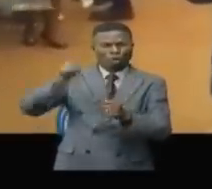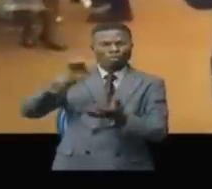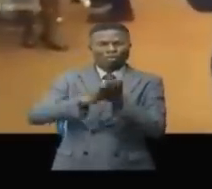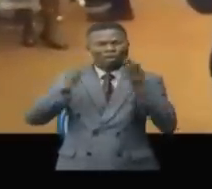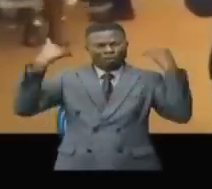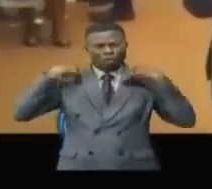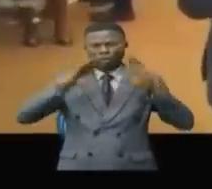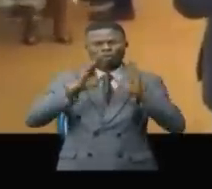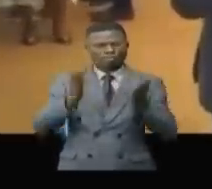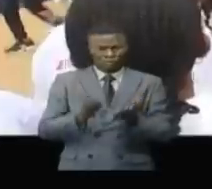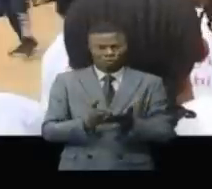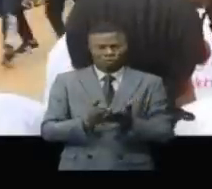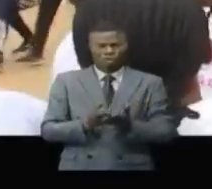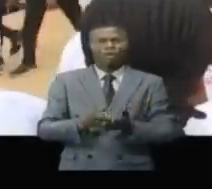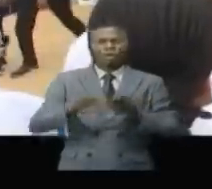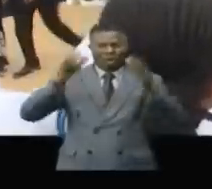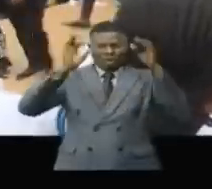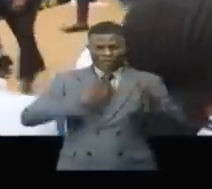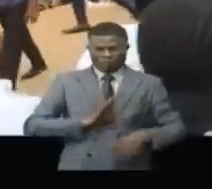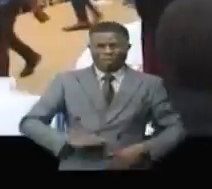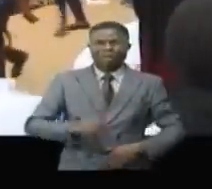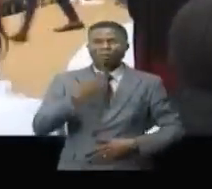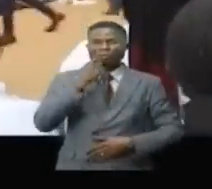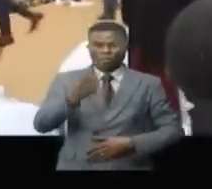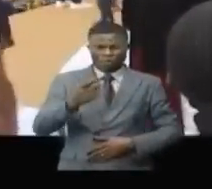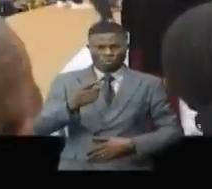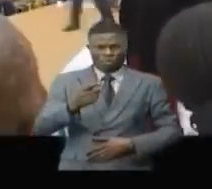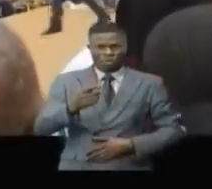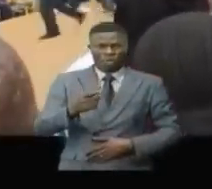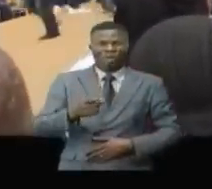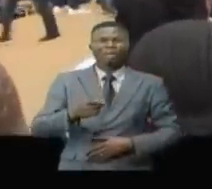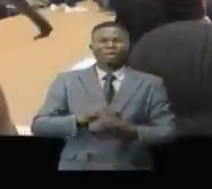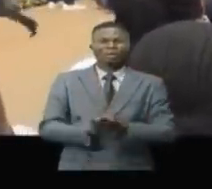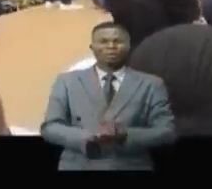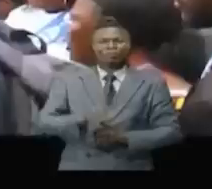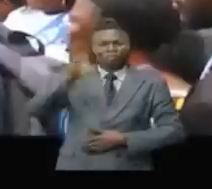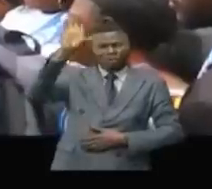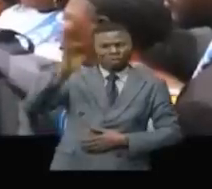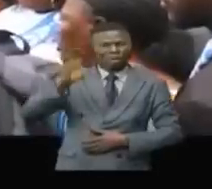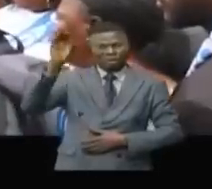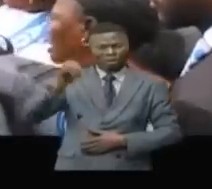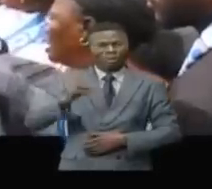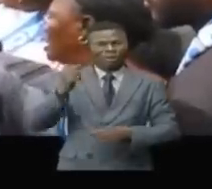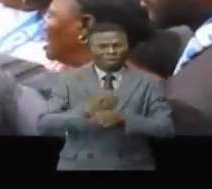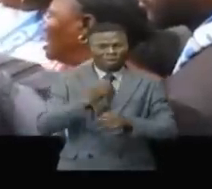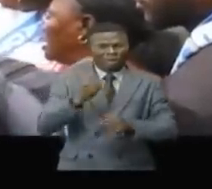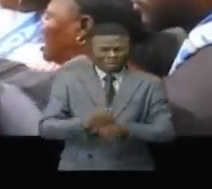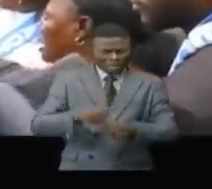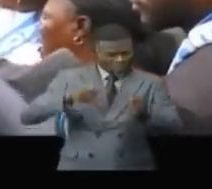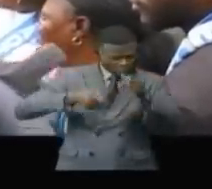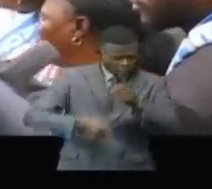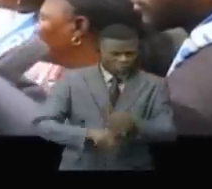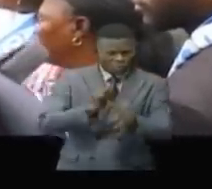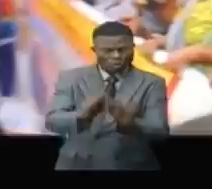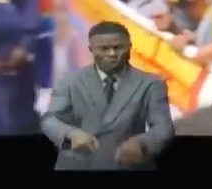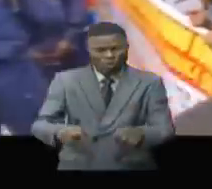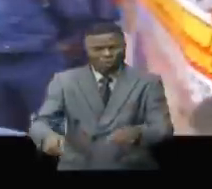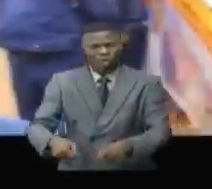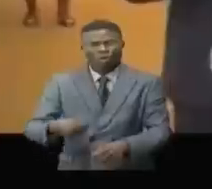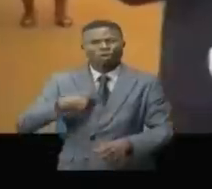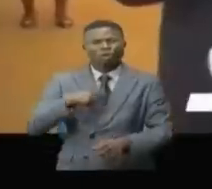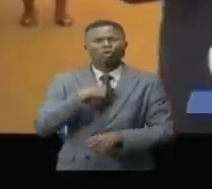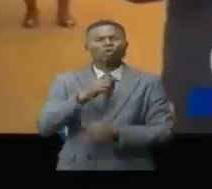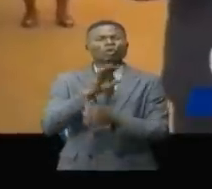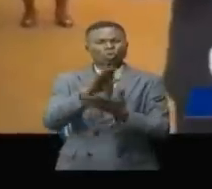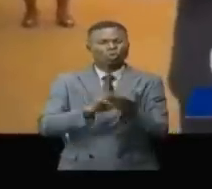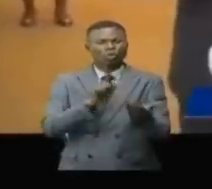Le chef a dit « Allez moissonner et mettez les graines sur la terre ». C'est ce que nous avons fait. Le